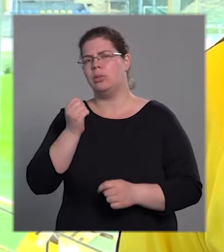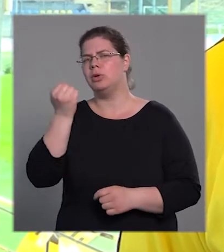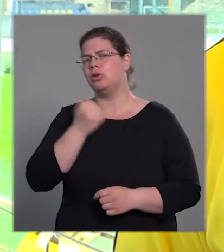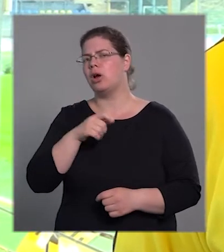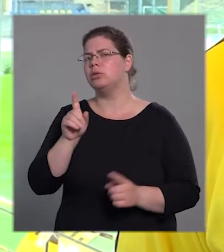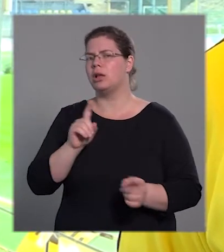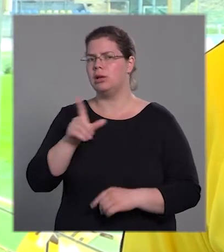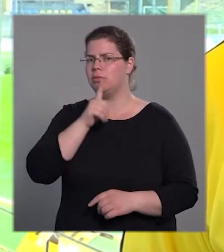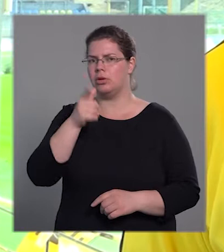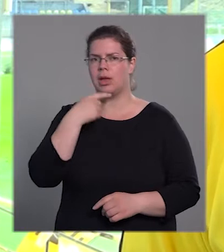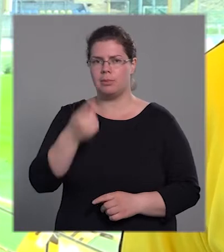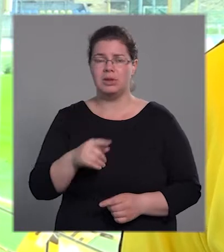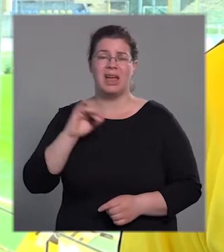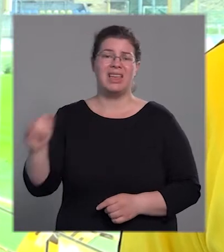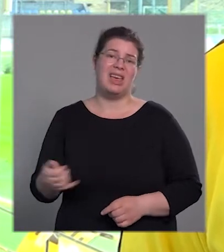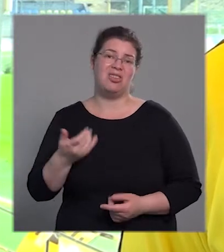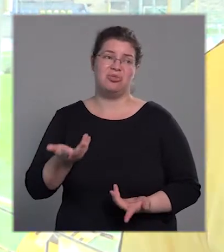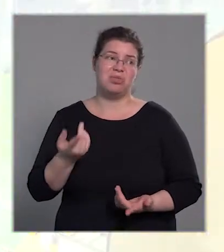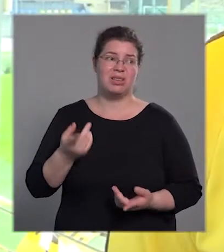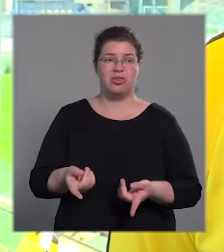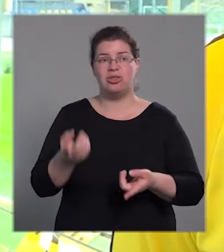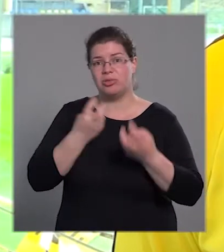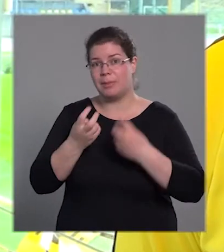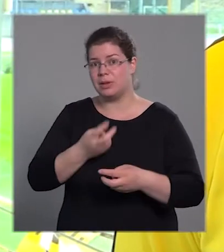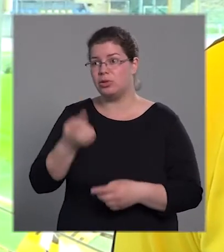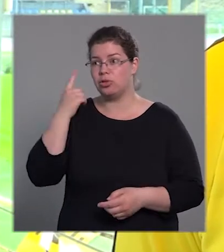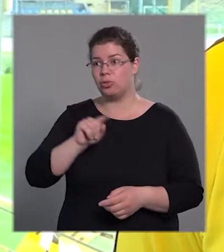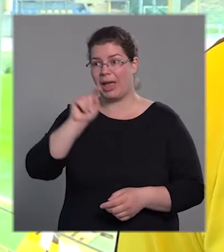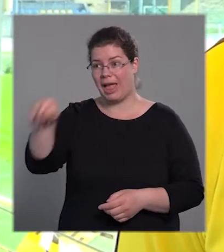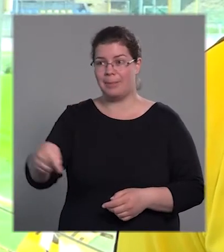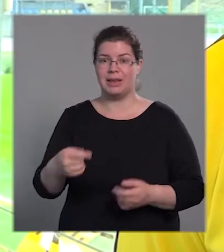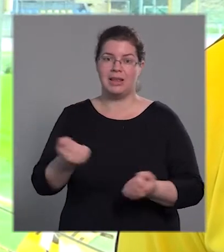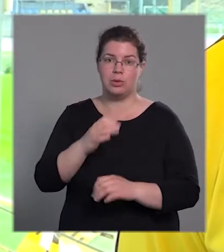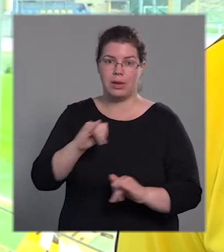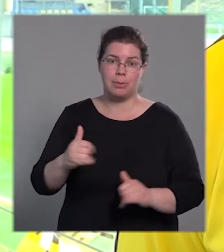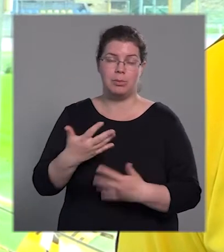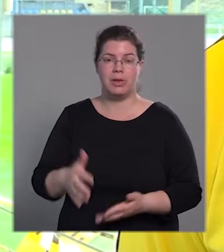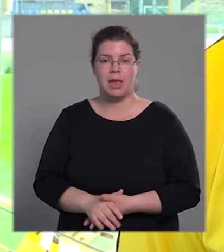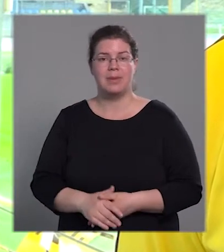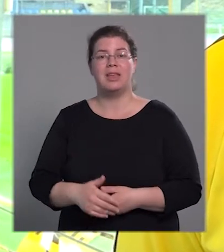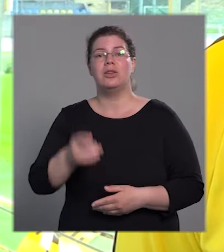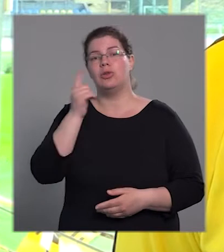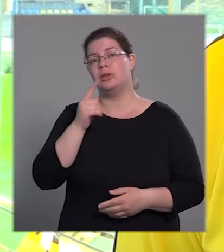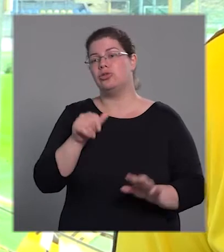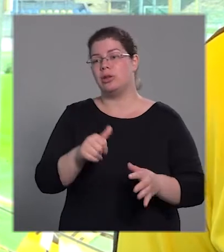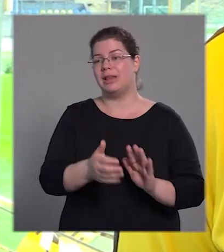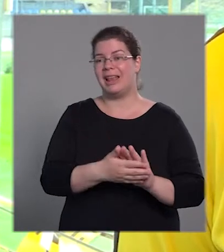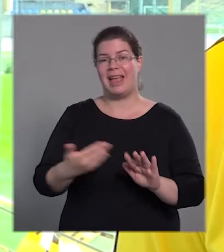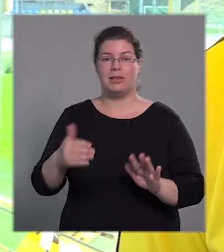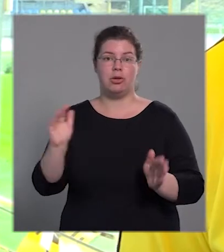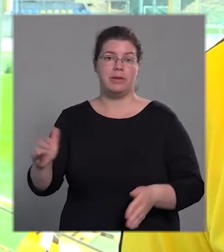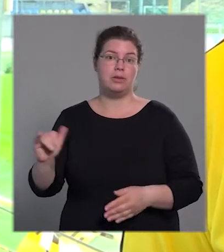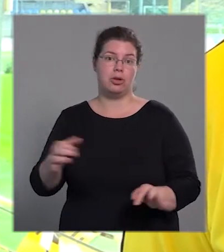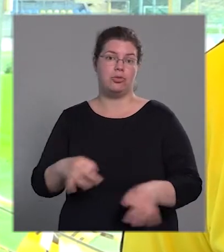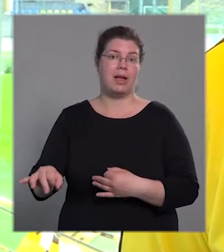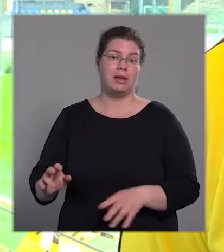annak szellemében fogjuk dönteni, hogy el tudunk-e menni edzőtáborba, vagy nem. Július 6-án elkezdjük a szezont, elkezdjük a felkészülést, és hát